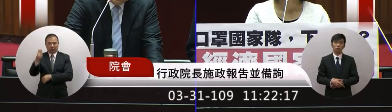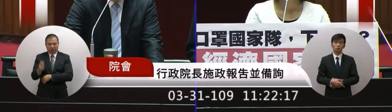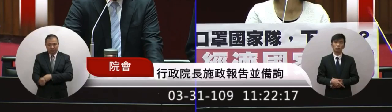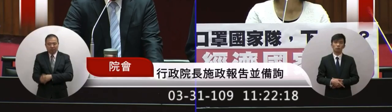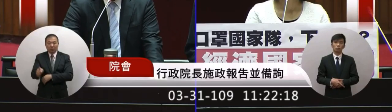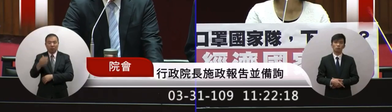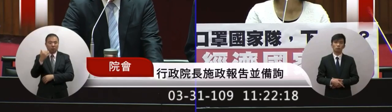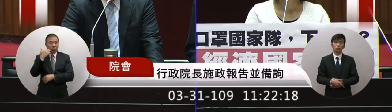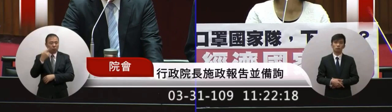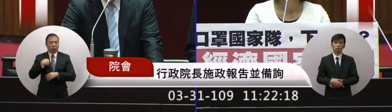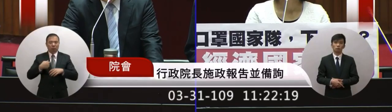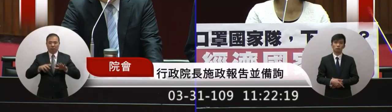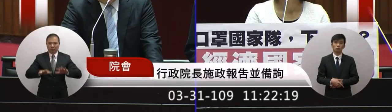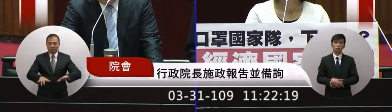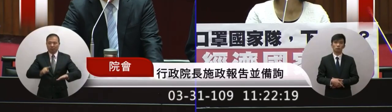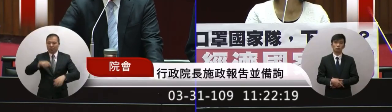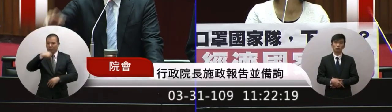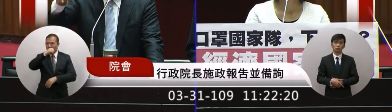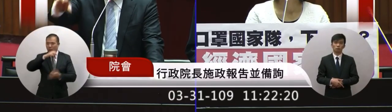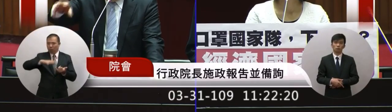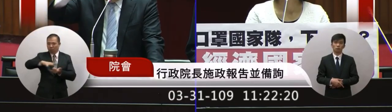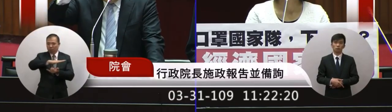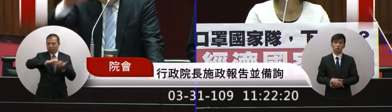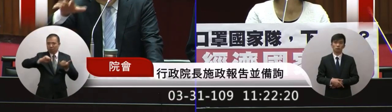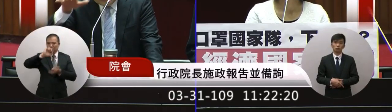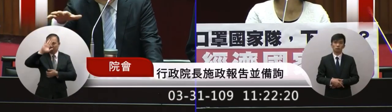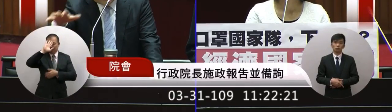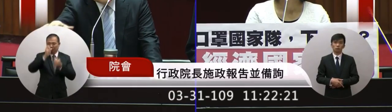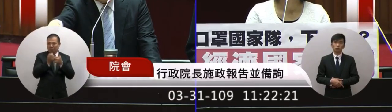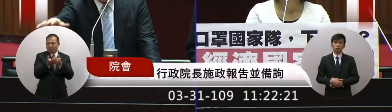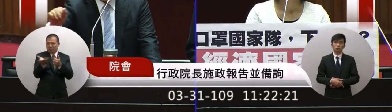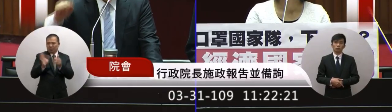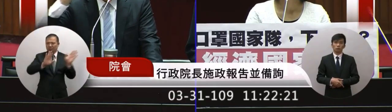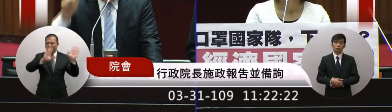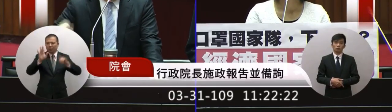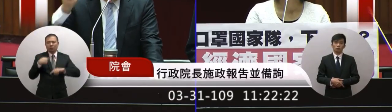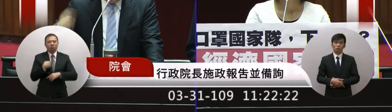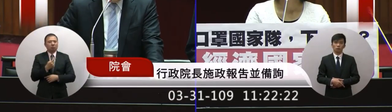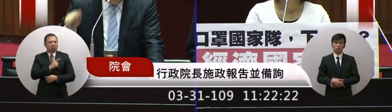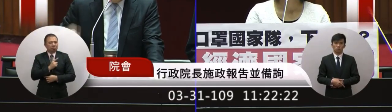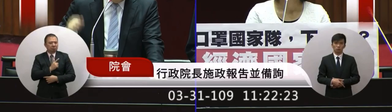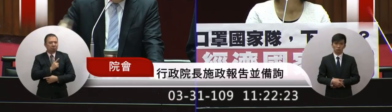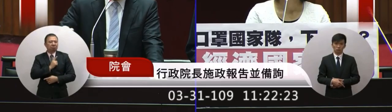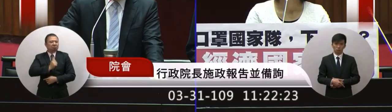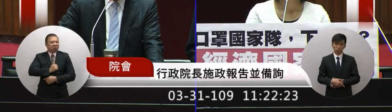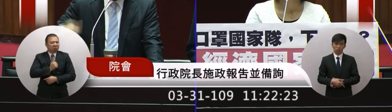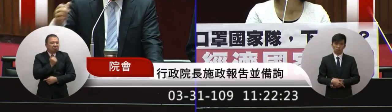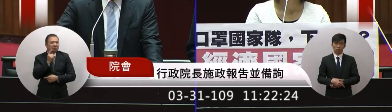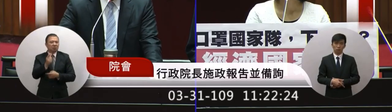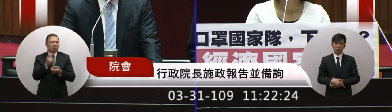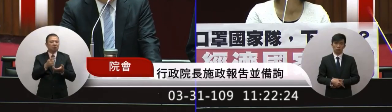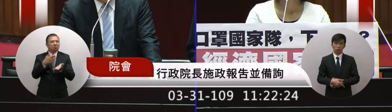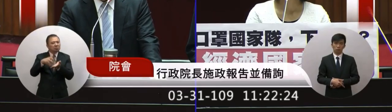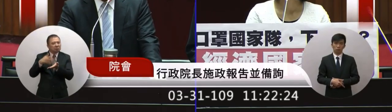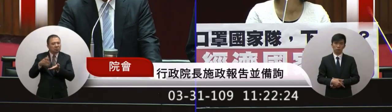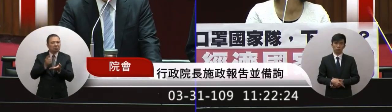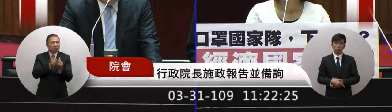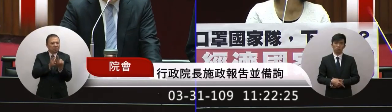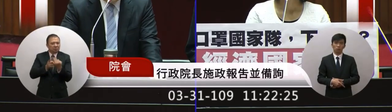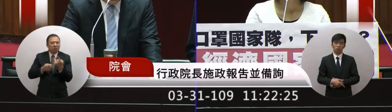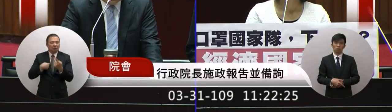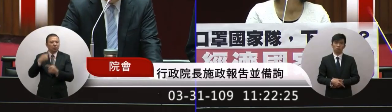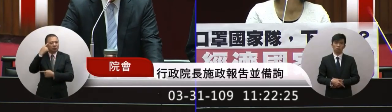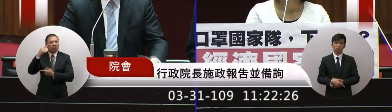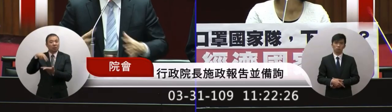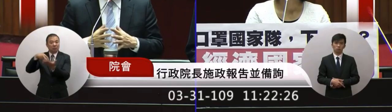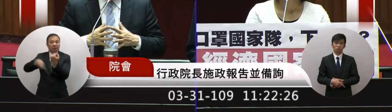规模，以现在疫情的情况，我们就很实际的，那应该怎么样子？相信贵院都